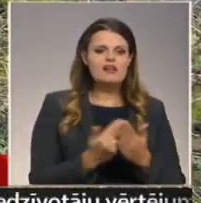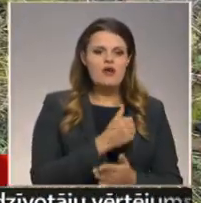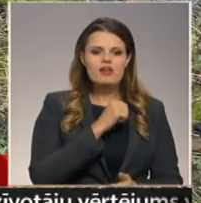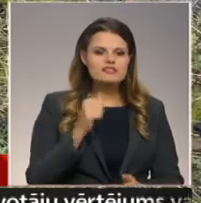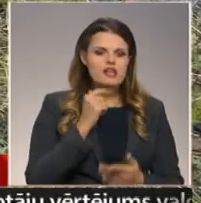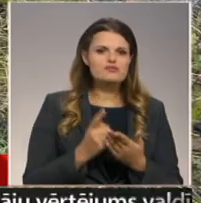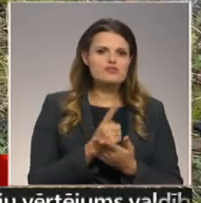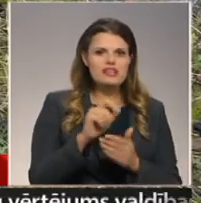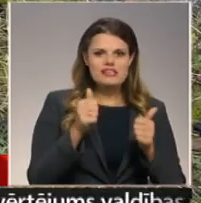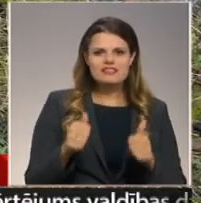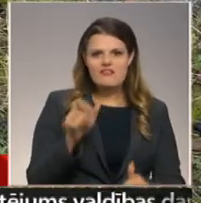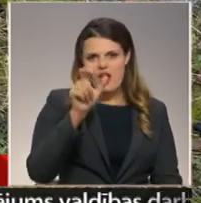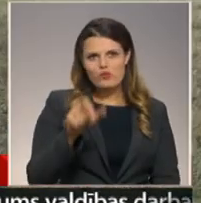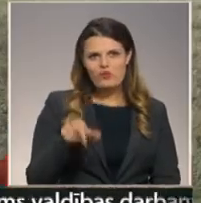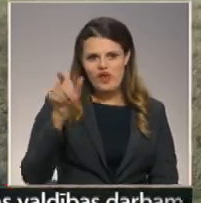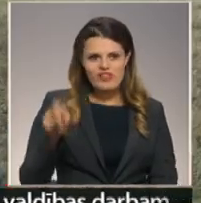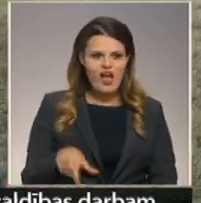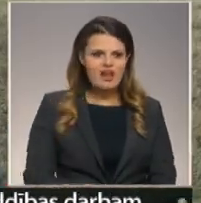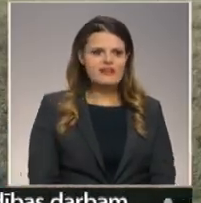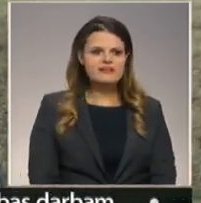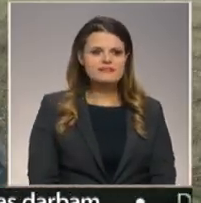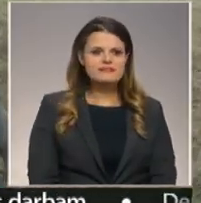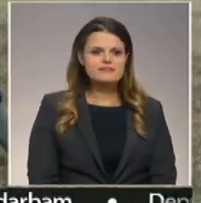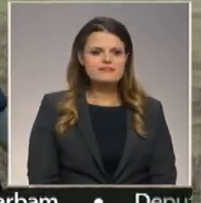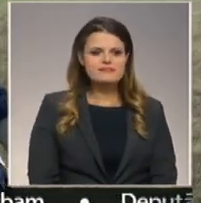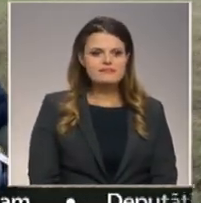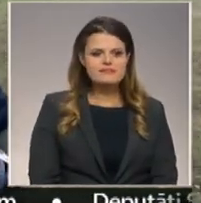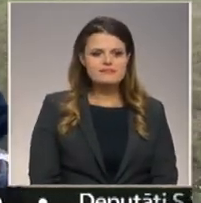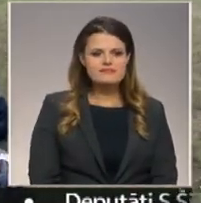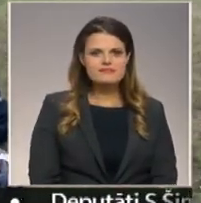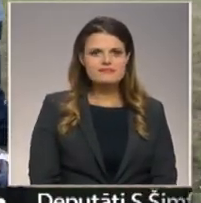trases veidotāji. Baiba Demberga, Terēze Matisone, Kriss Rudaks, Talsu televīzija.